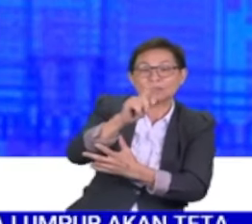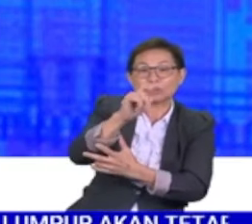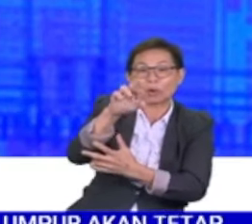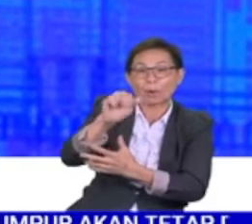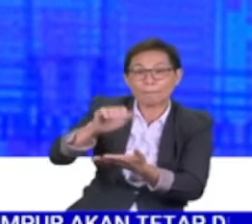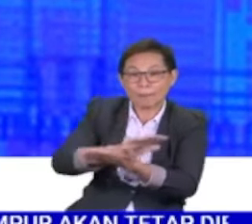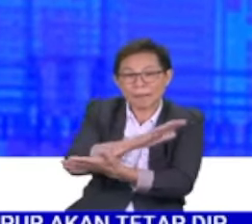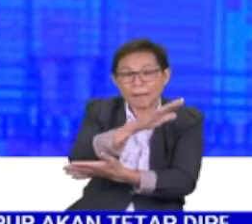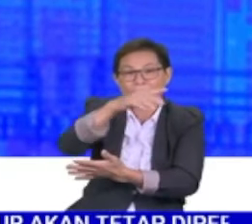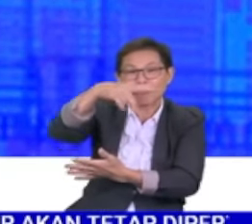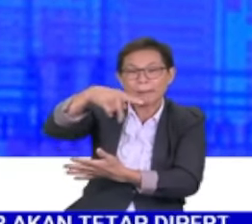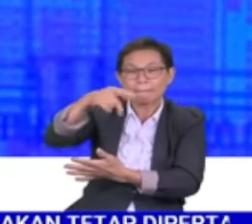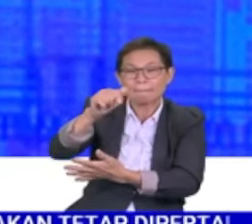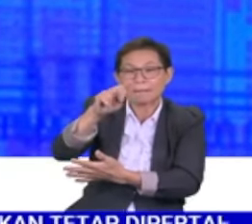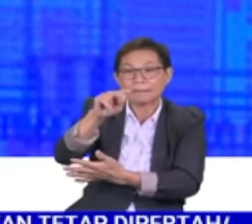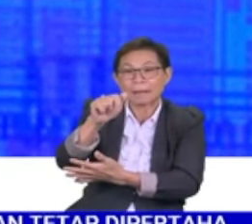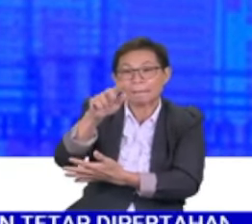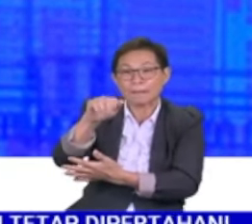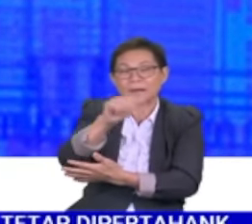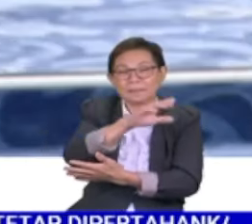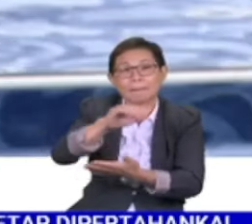dan Pandora Papers.